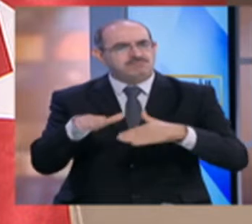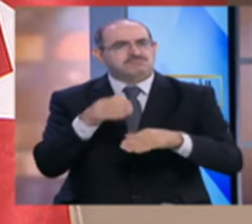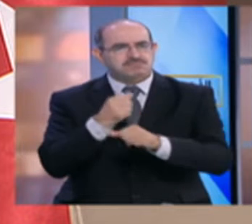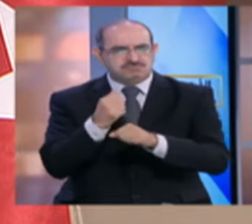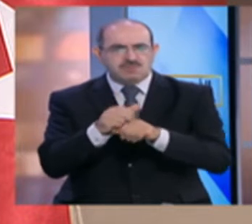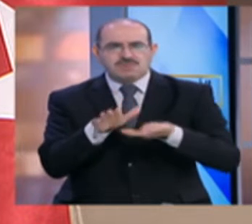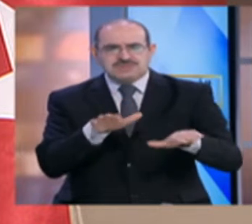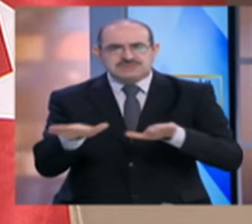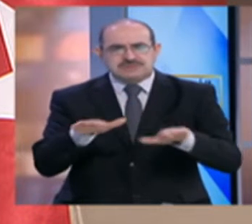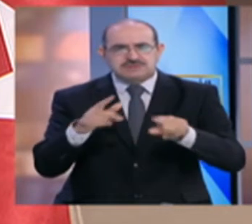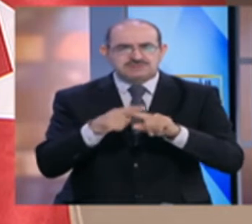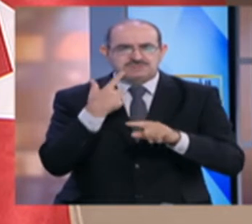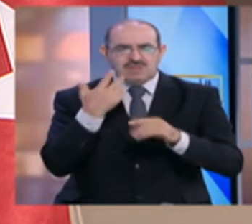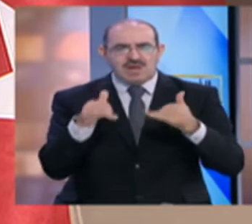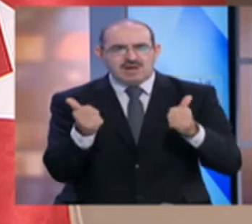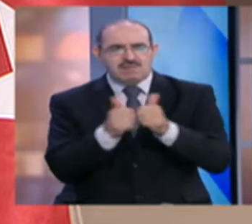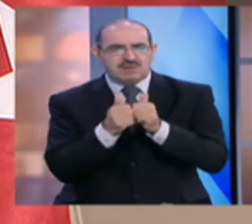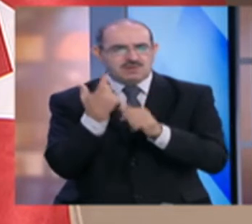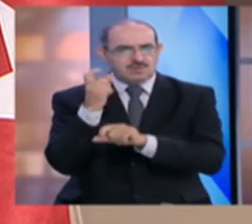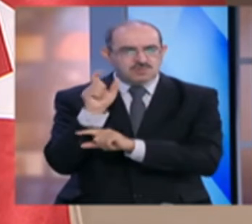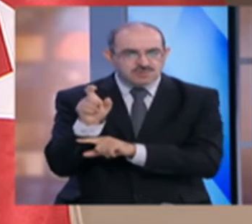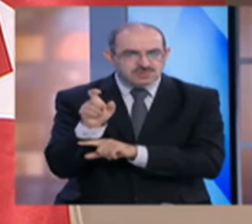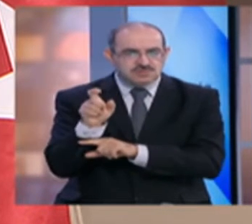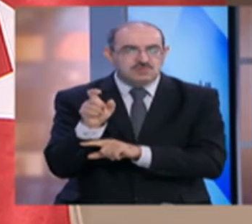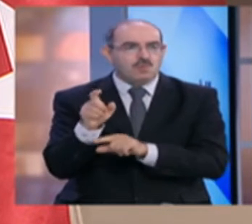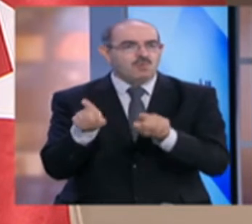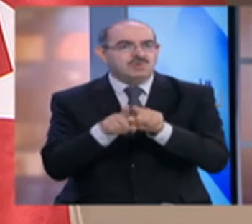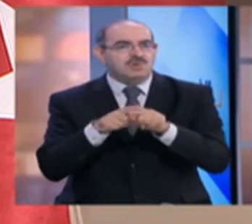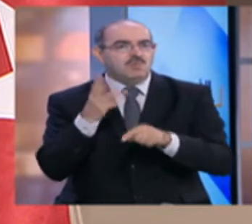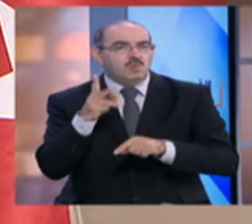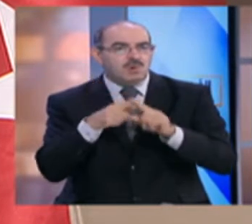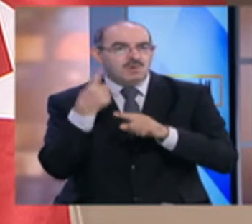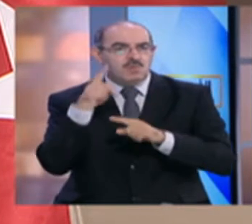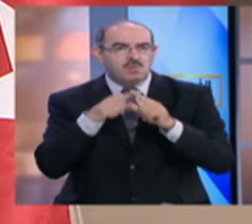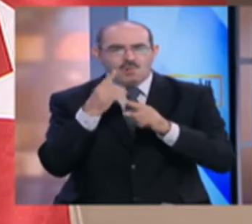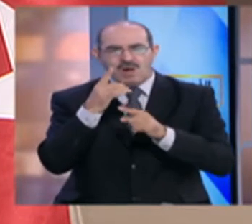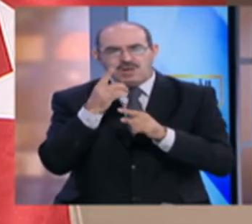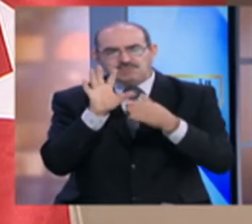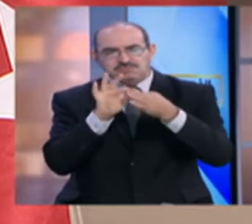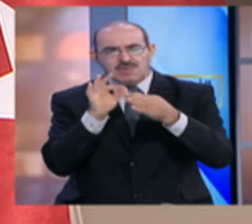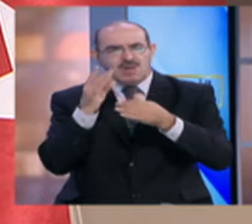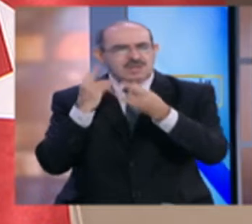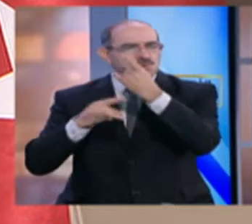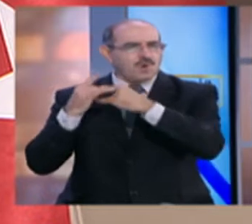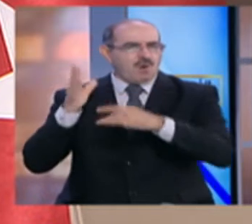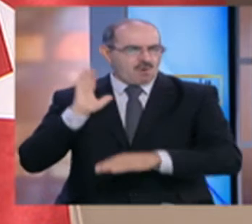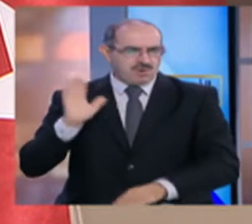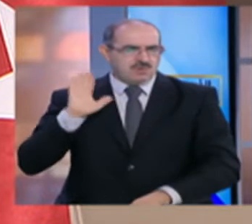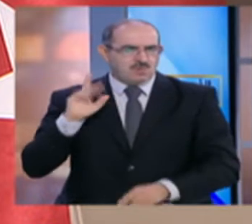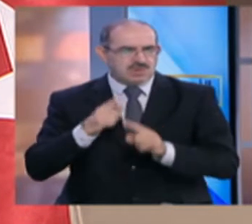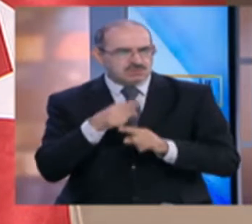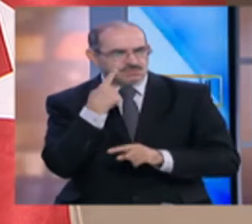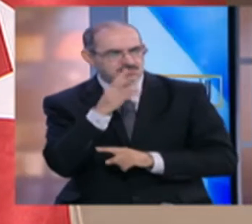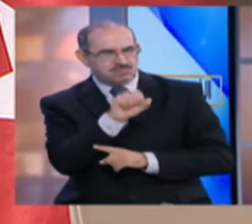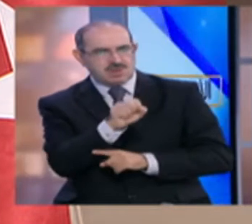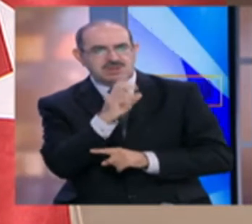اقتصادي هام بين بلدين الجزائر وتركيا الذين تربطهم علاقات تاريخية، حيث أصبح يلاحظ